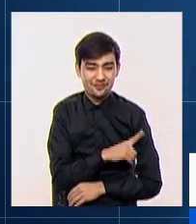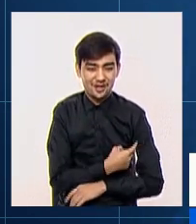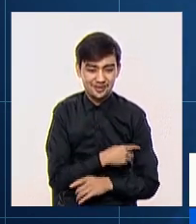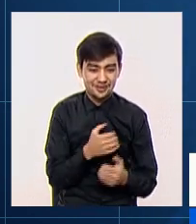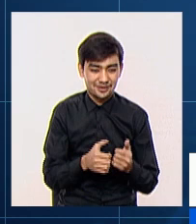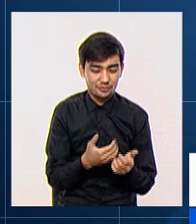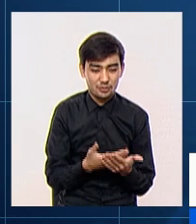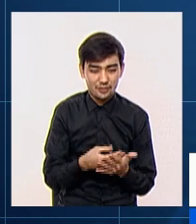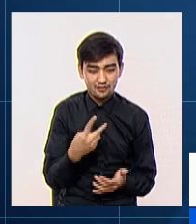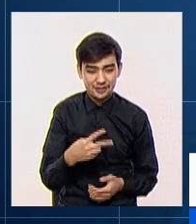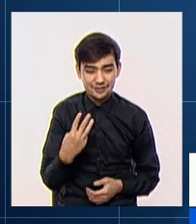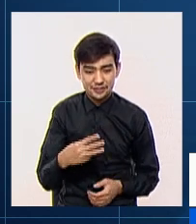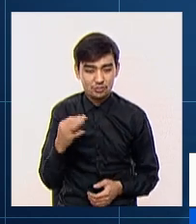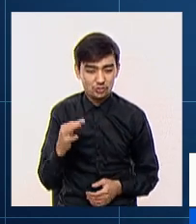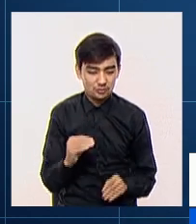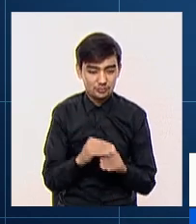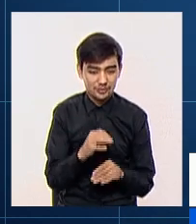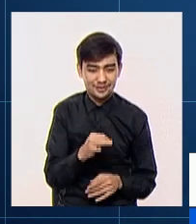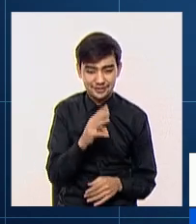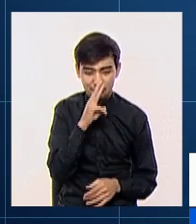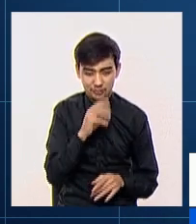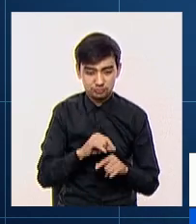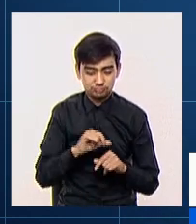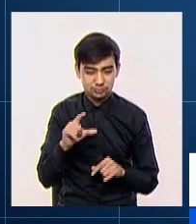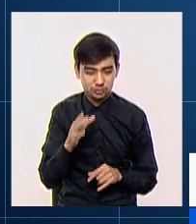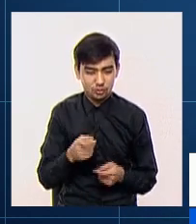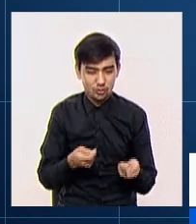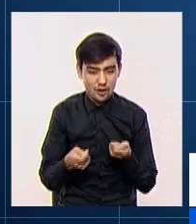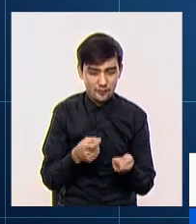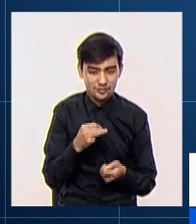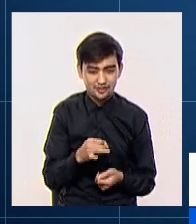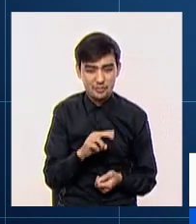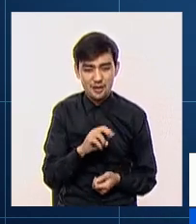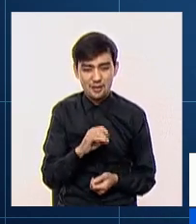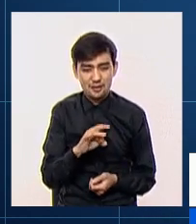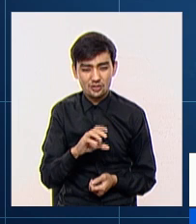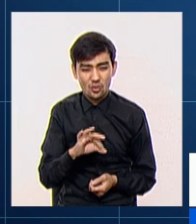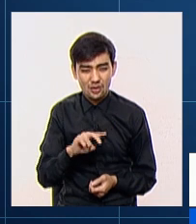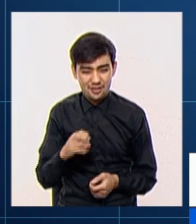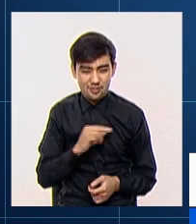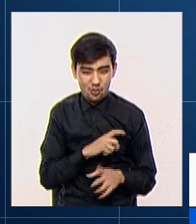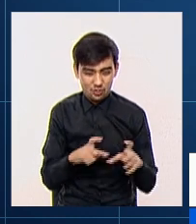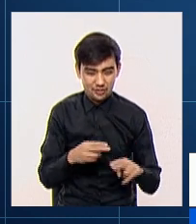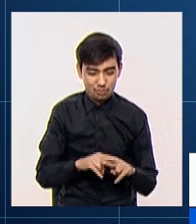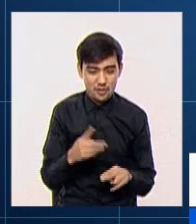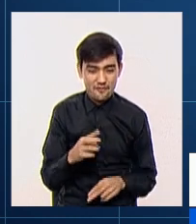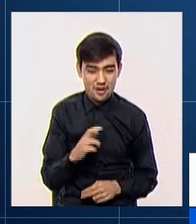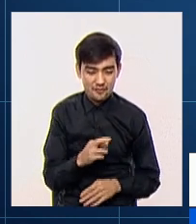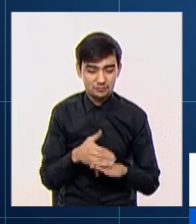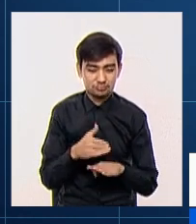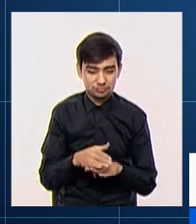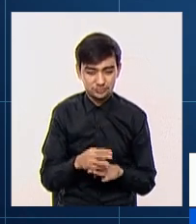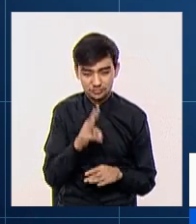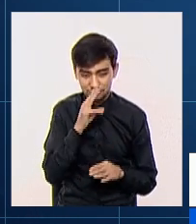на 20-30%. Зарплаты вырастут у руководства и персонала. С 1 января началось поэтапное